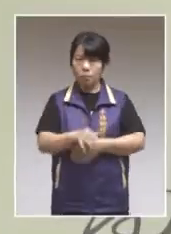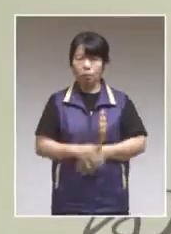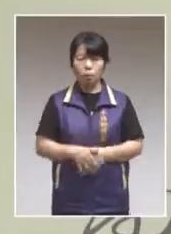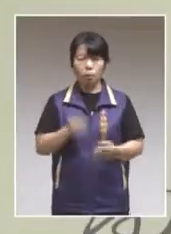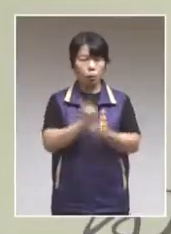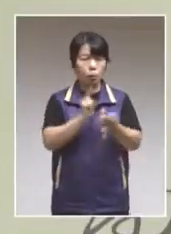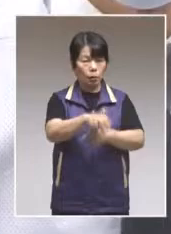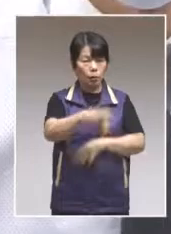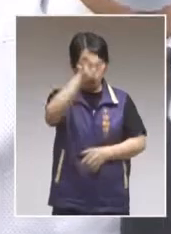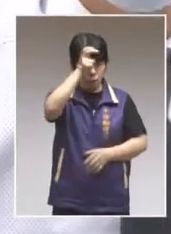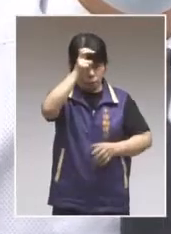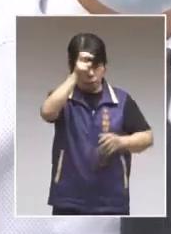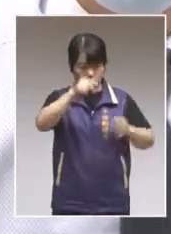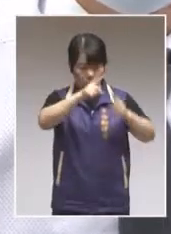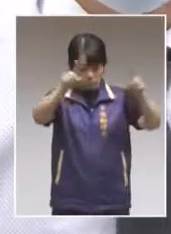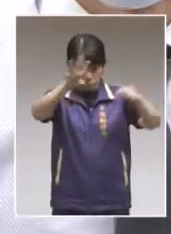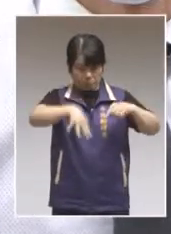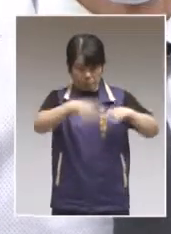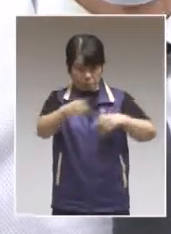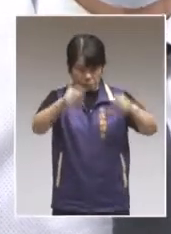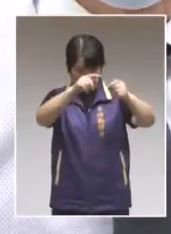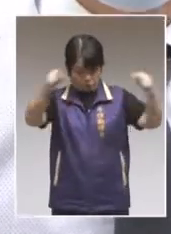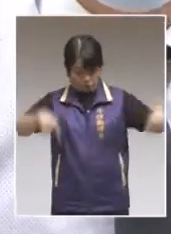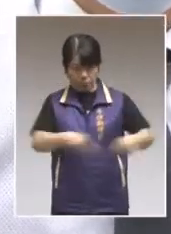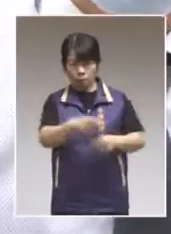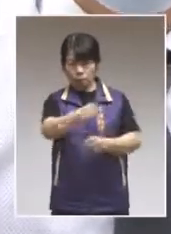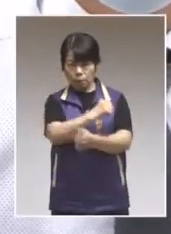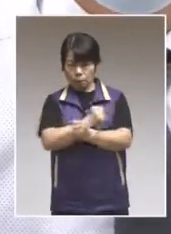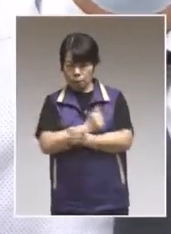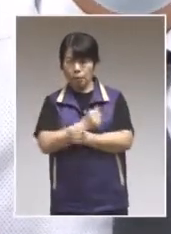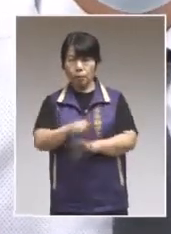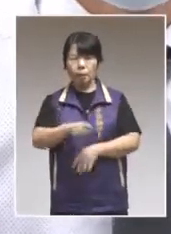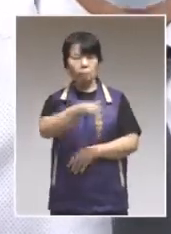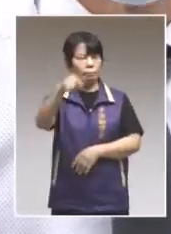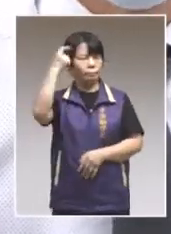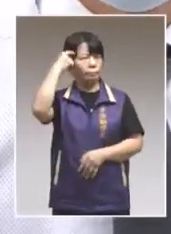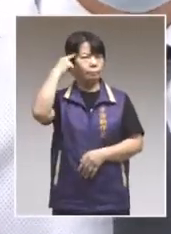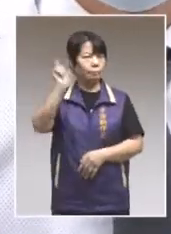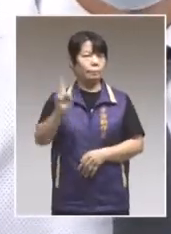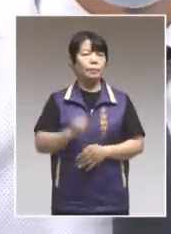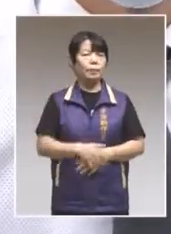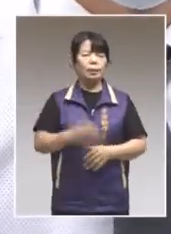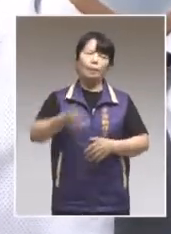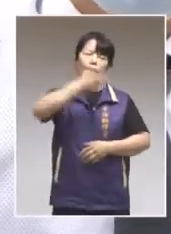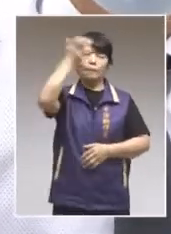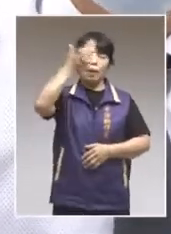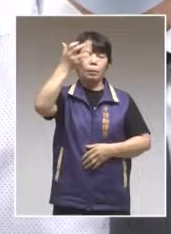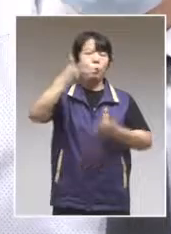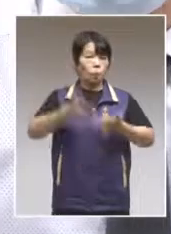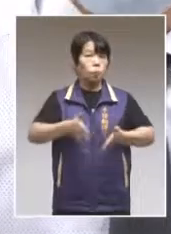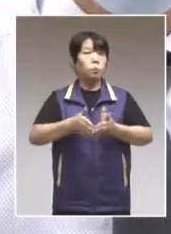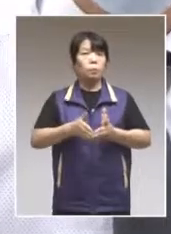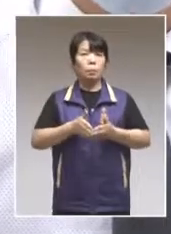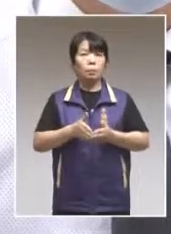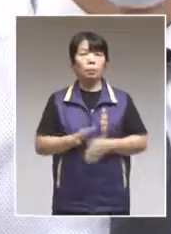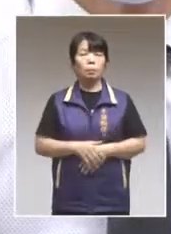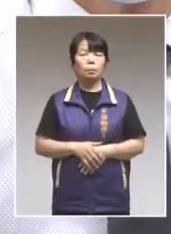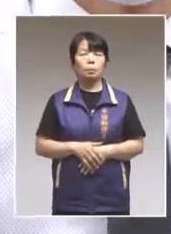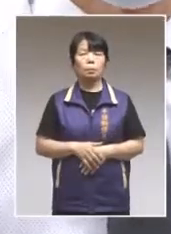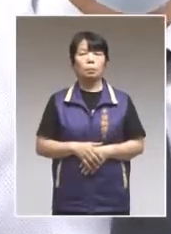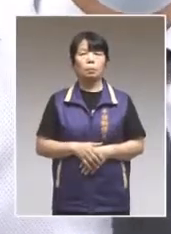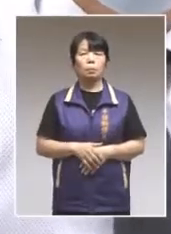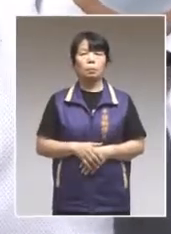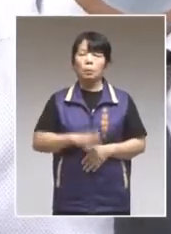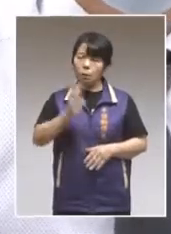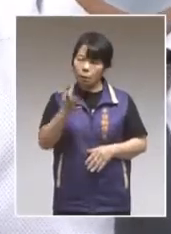些警讯表征是需要在意的。那大家的观念都是说，哎，发烧很重要，发烧很重要。